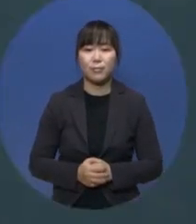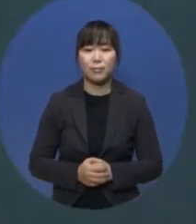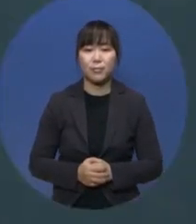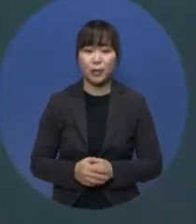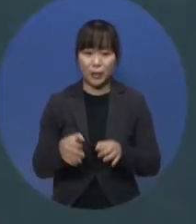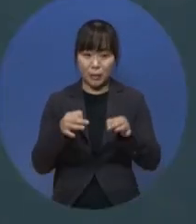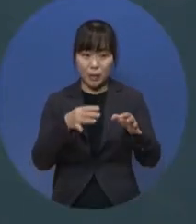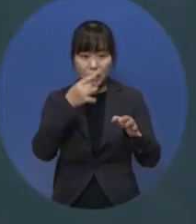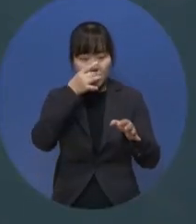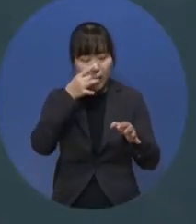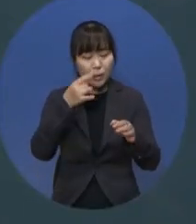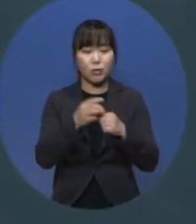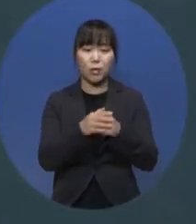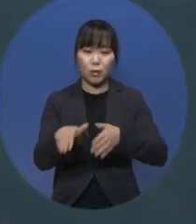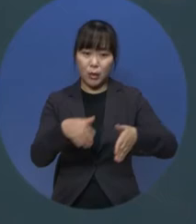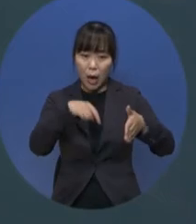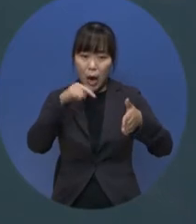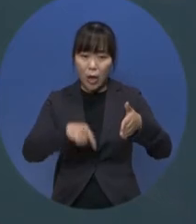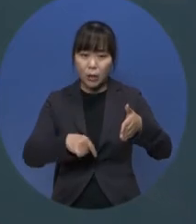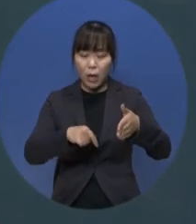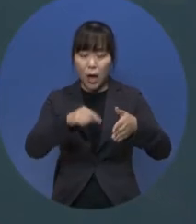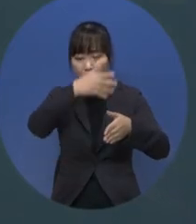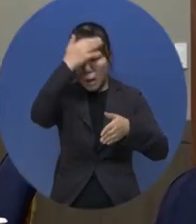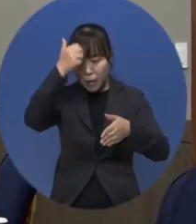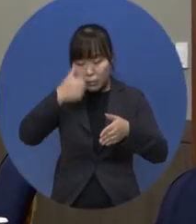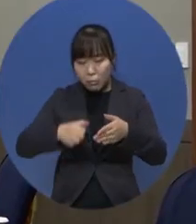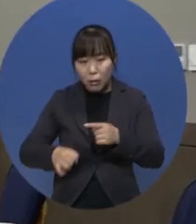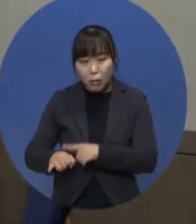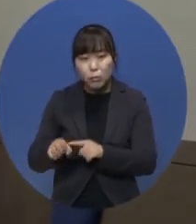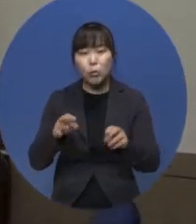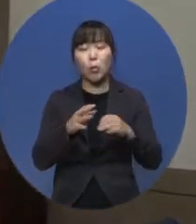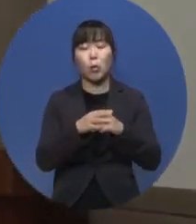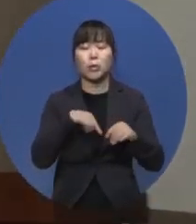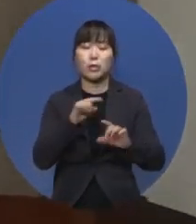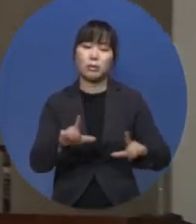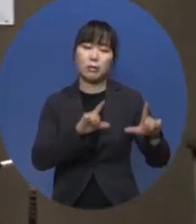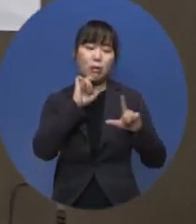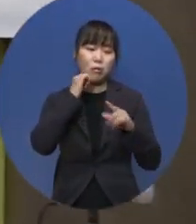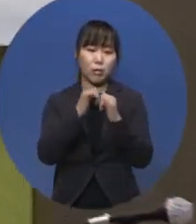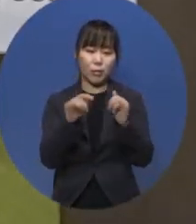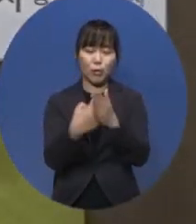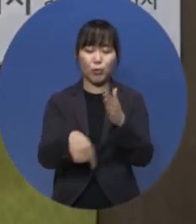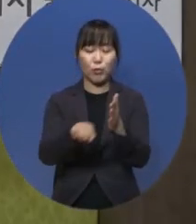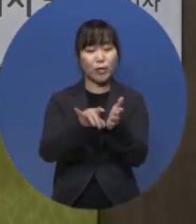기부된 쌀은 돈의 조손가정 독거노인 등 취약계층을 위해 쓰일 예정입니다